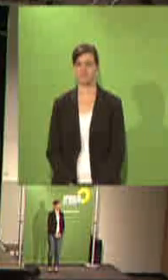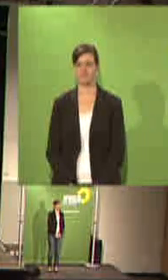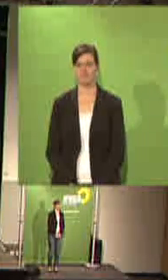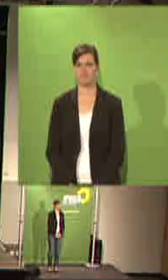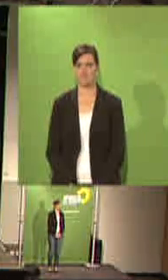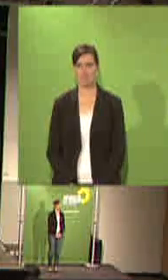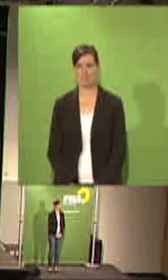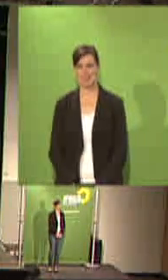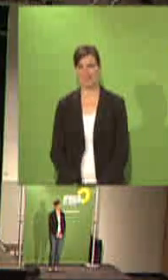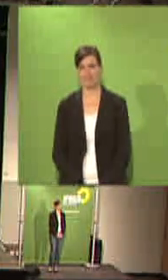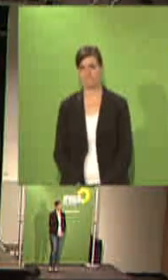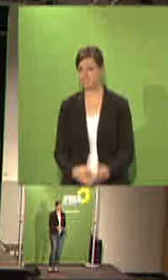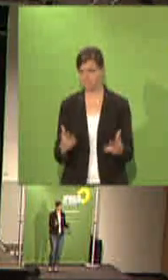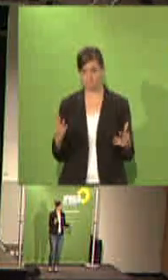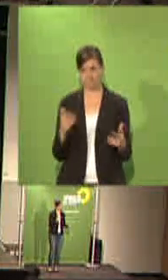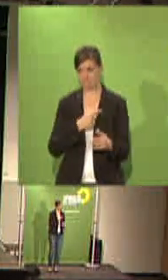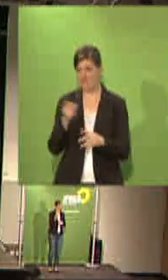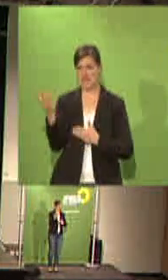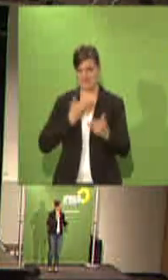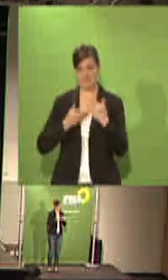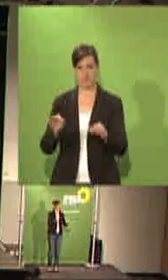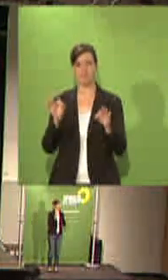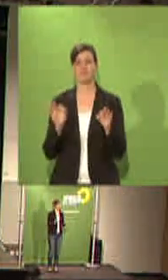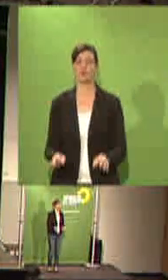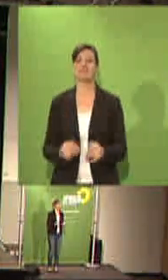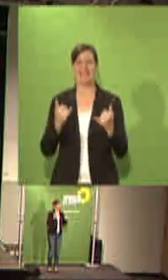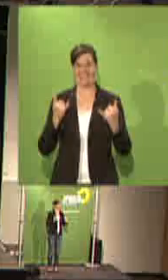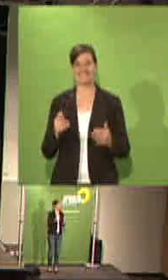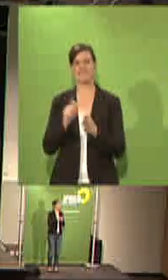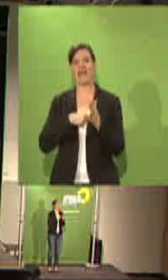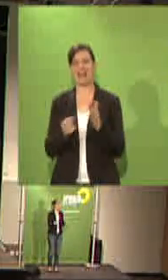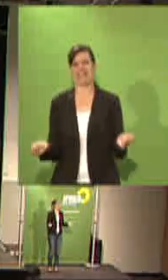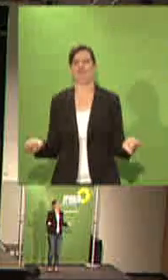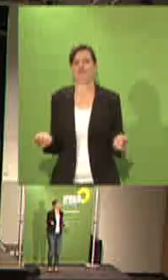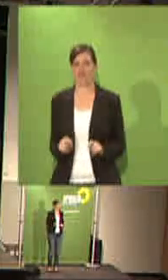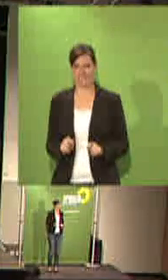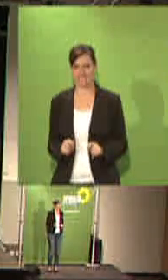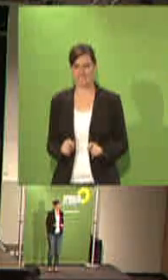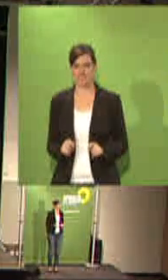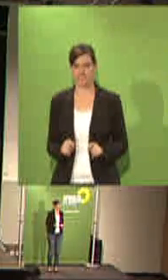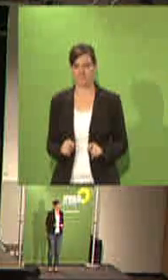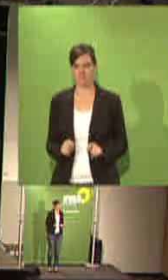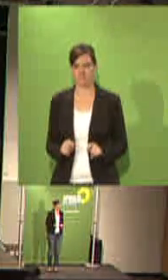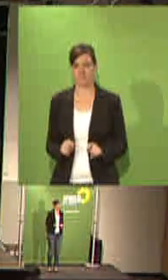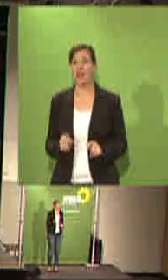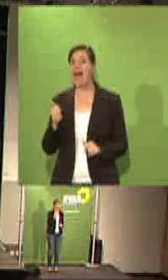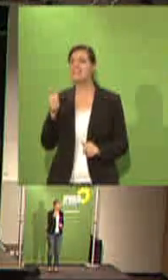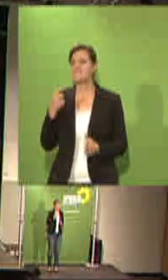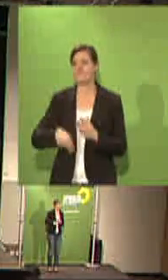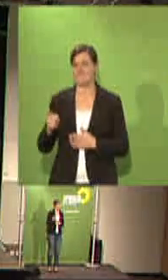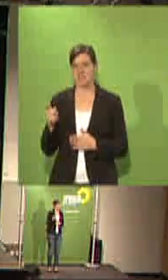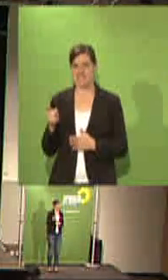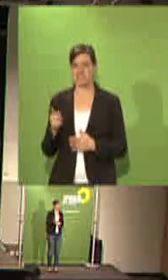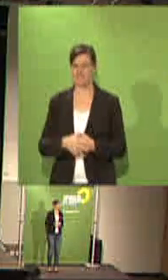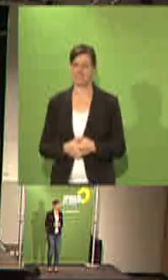Das ist nicht der Fall. Dann können wir hiermit den Wahlgang schließen und die Z1er noch.